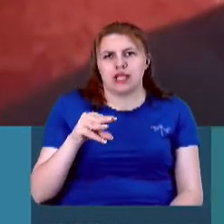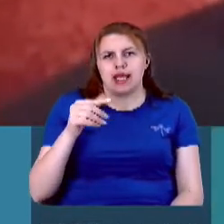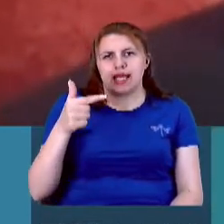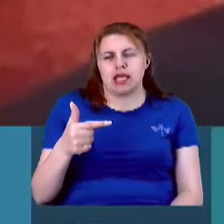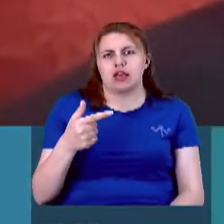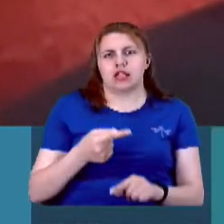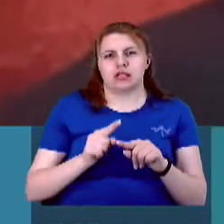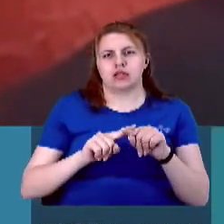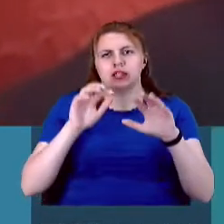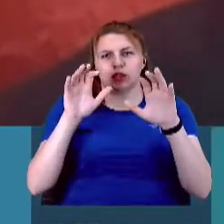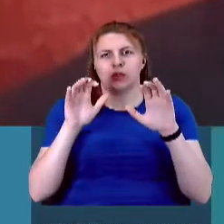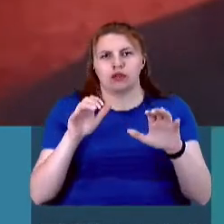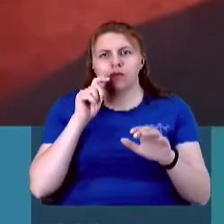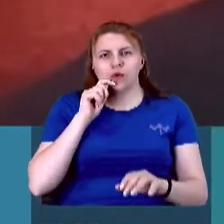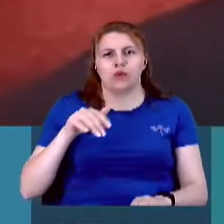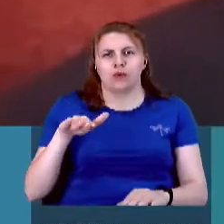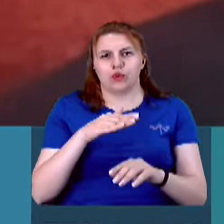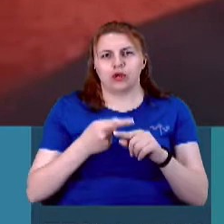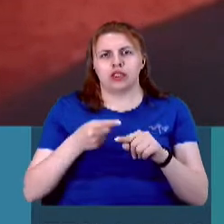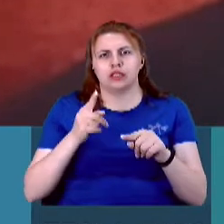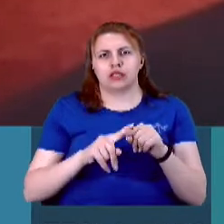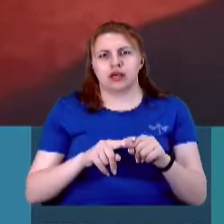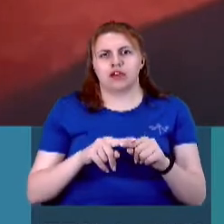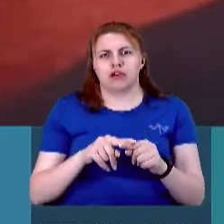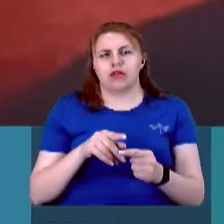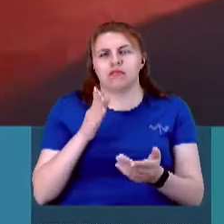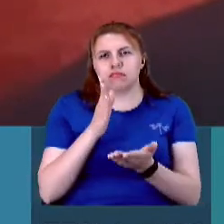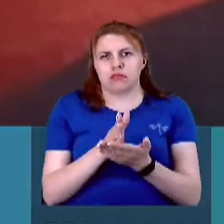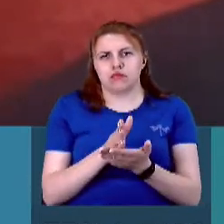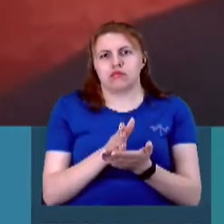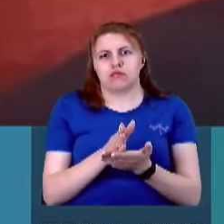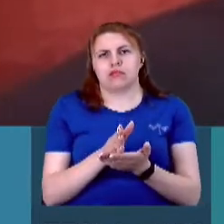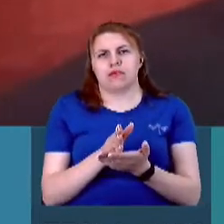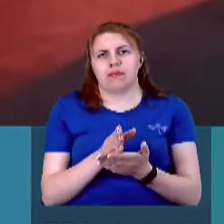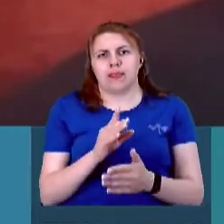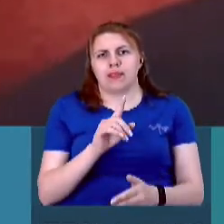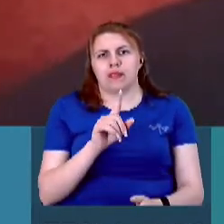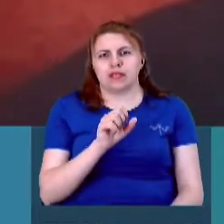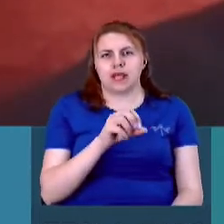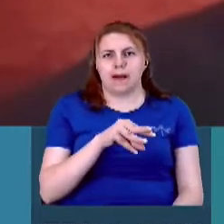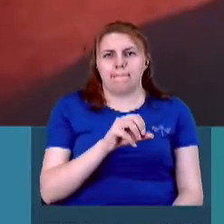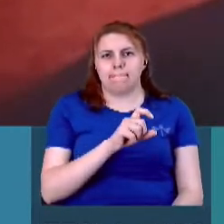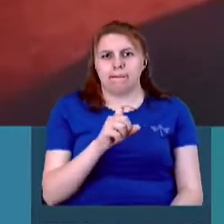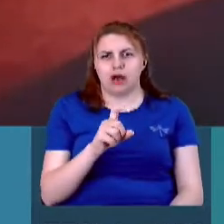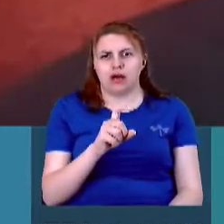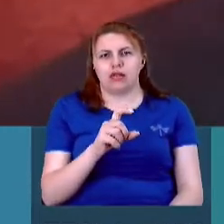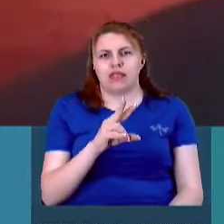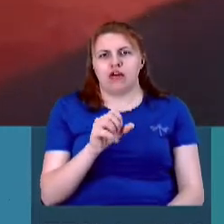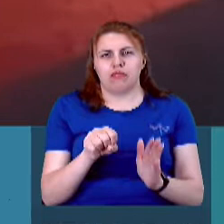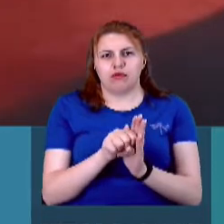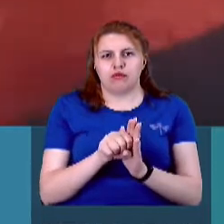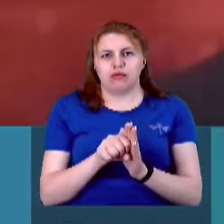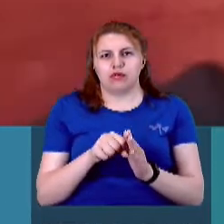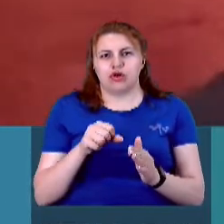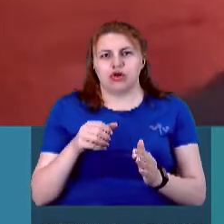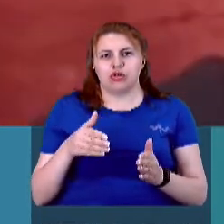законодавством українським, це кваліфікується як замах на вбивство шляхом терористичного